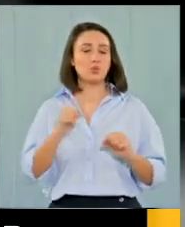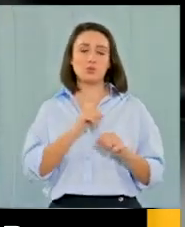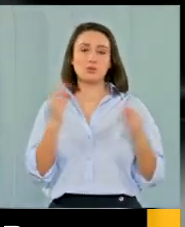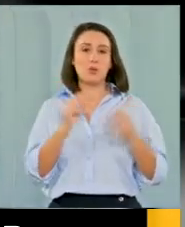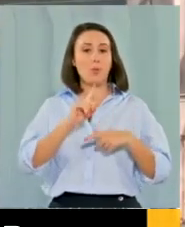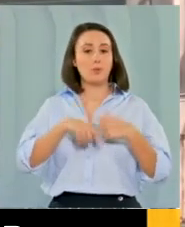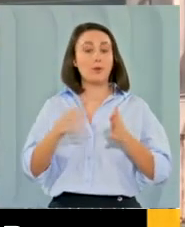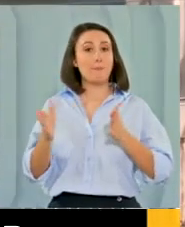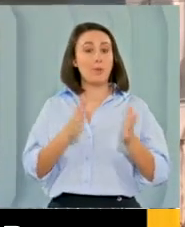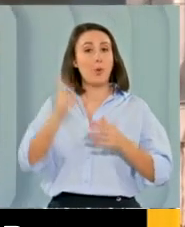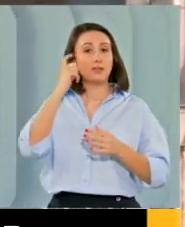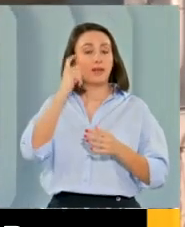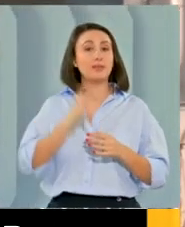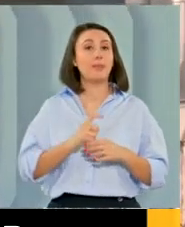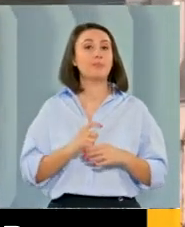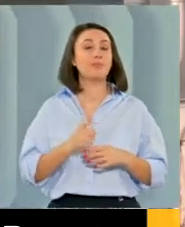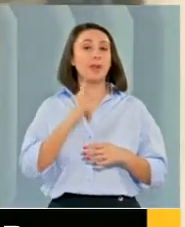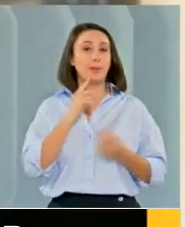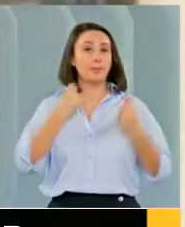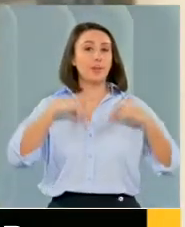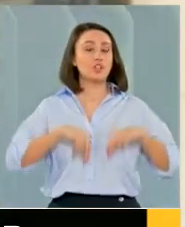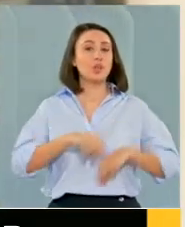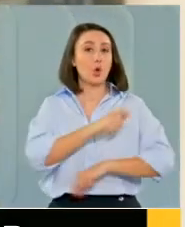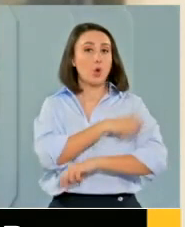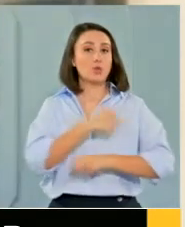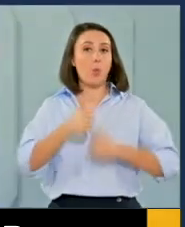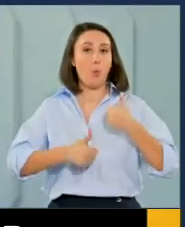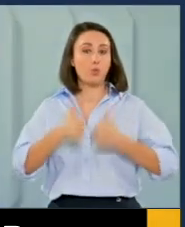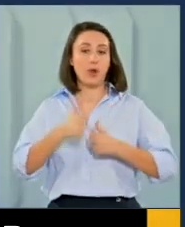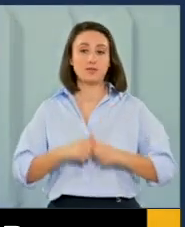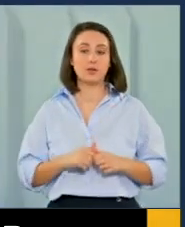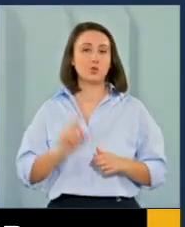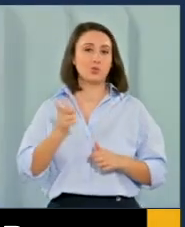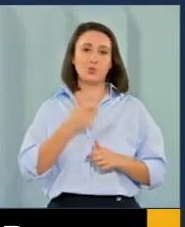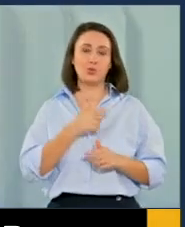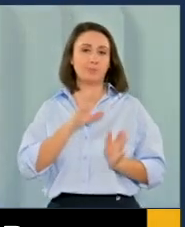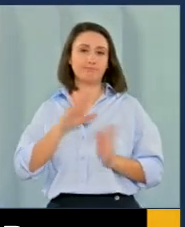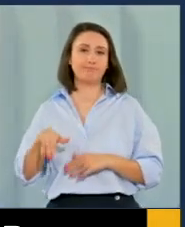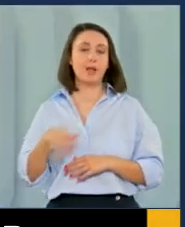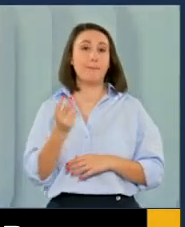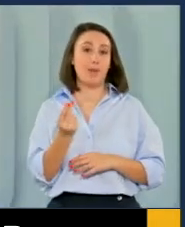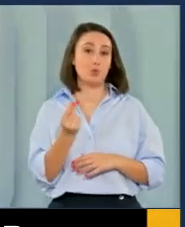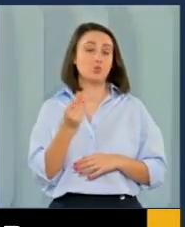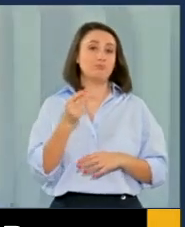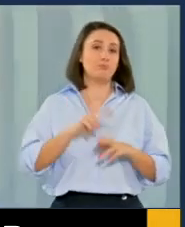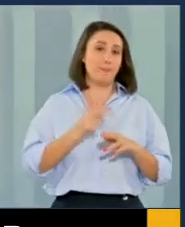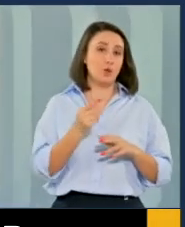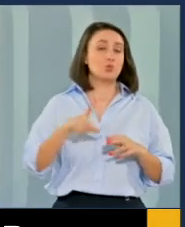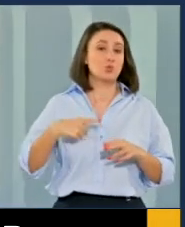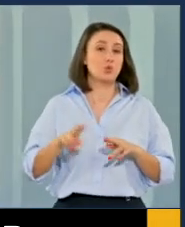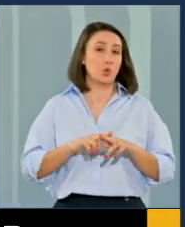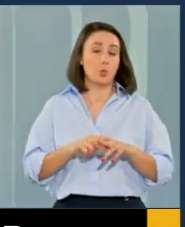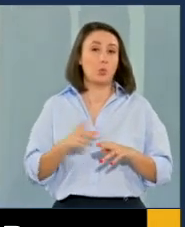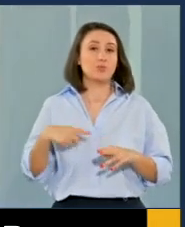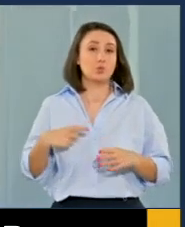în perioada următoare, e de părere Bogdan Chirițoiu, președintele Consiliului Concurenței. Nu putem să ignorăm prețurile, ele sunt cum sunt, dar putem să luăm măsuri